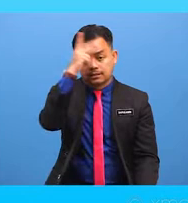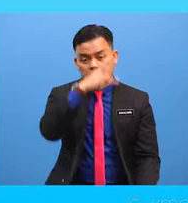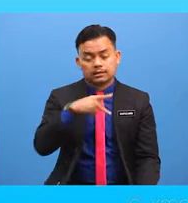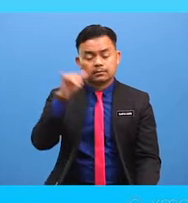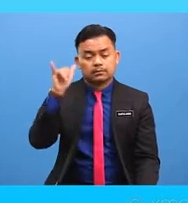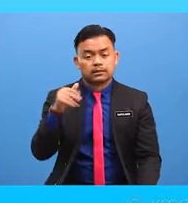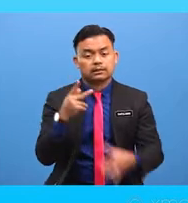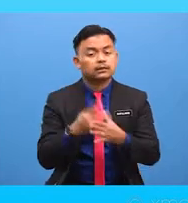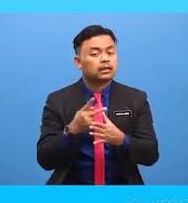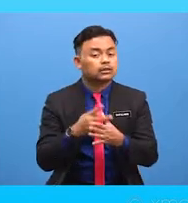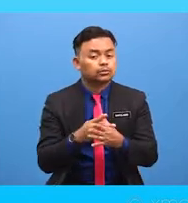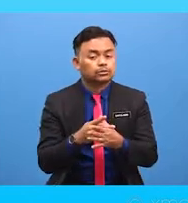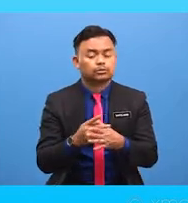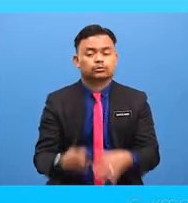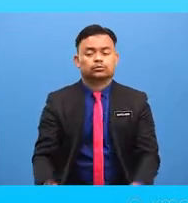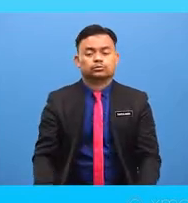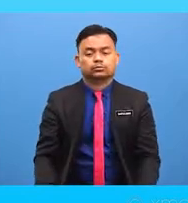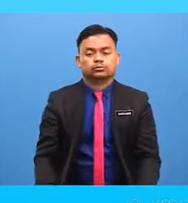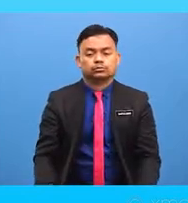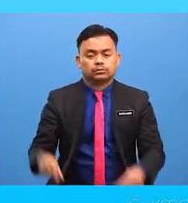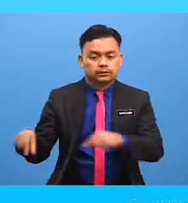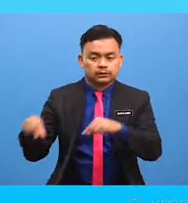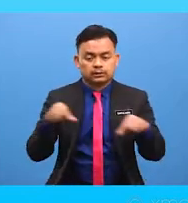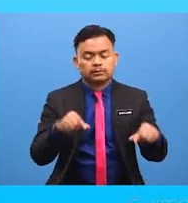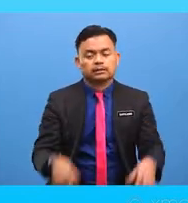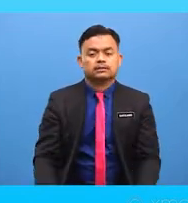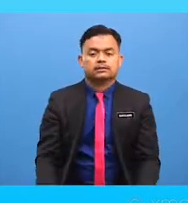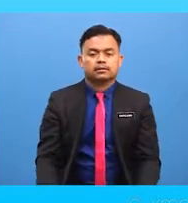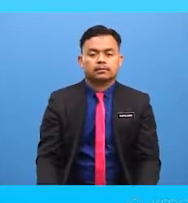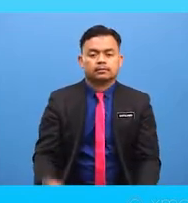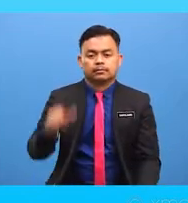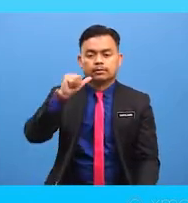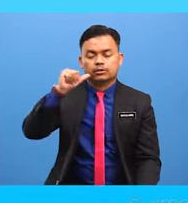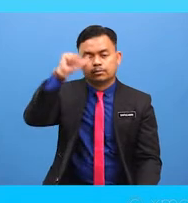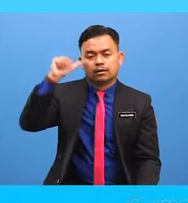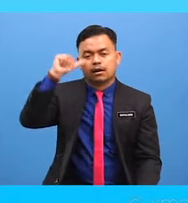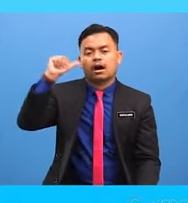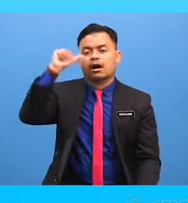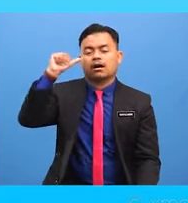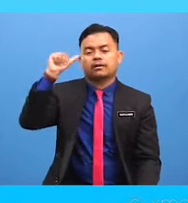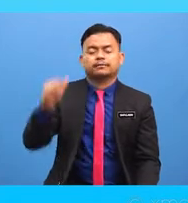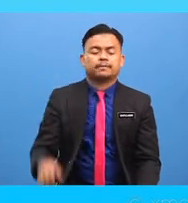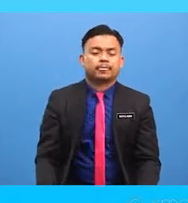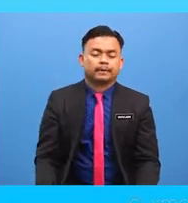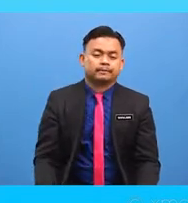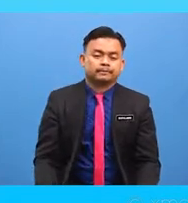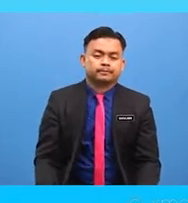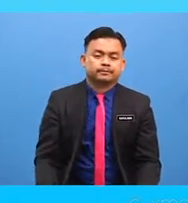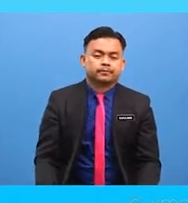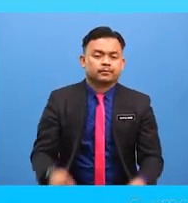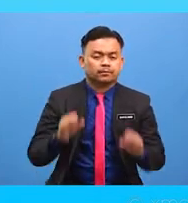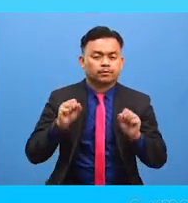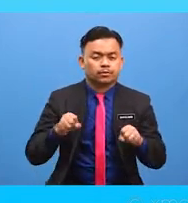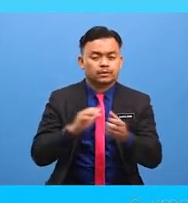terhadap rangsangan. Tabiat yang pertama, meminum arak. Ini menyebabkan orang tersebut